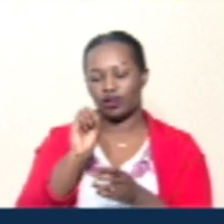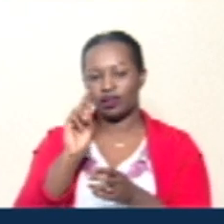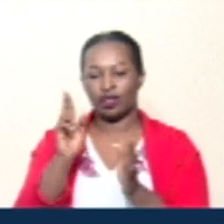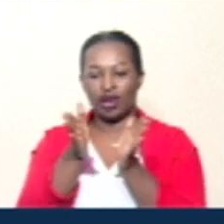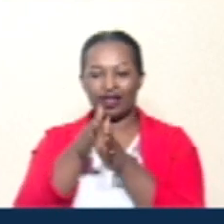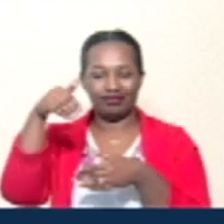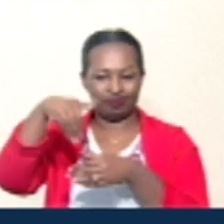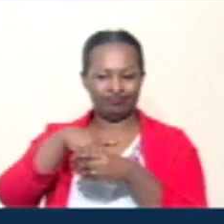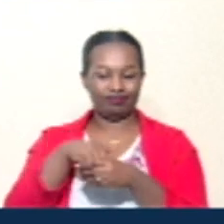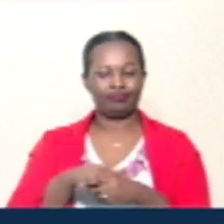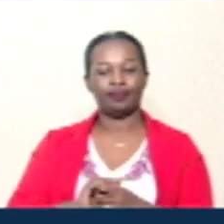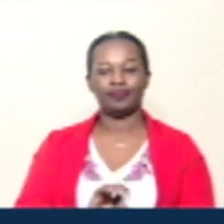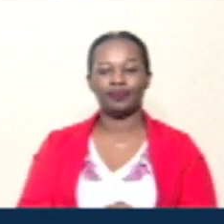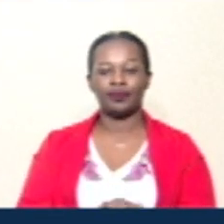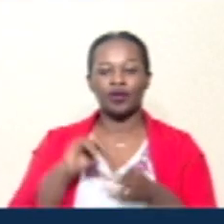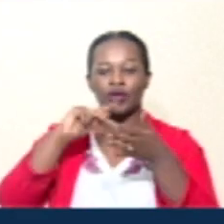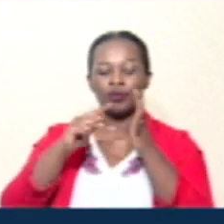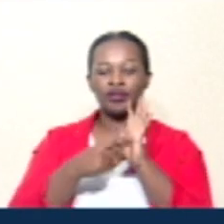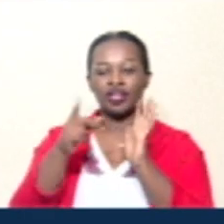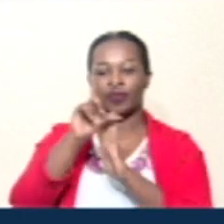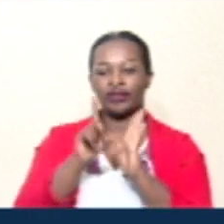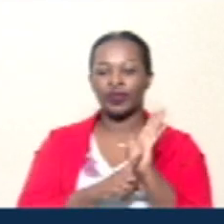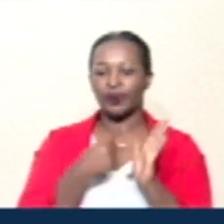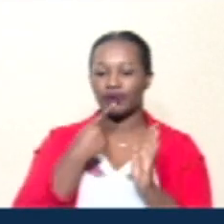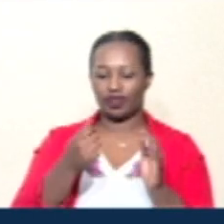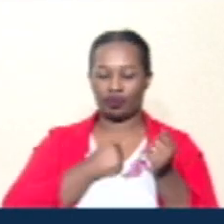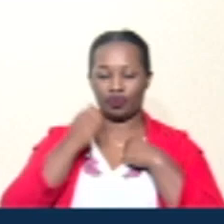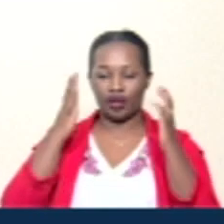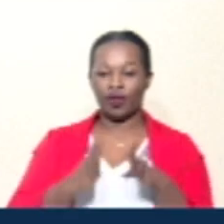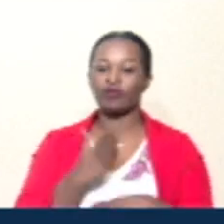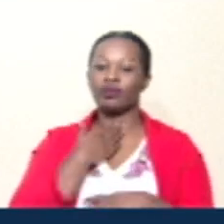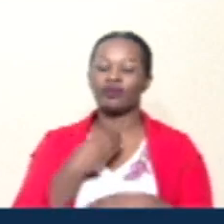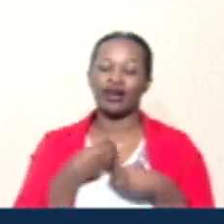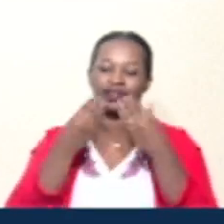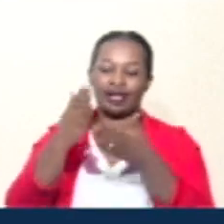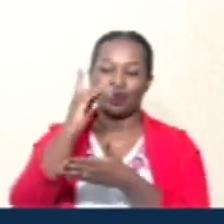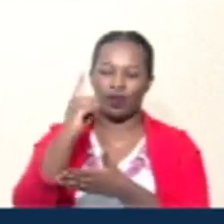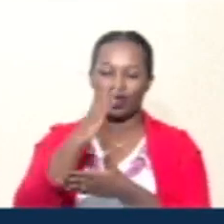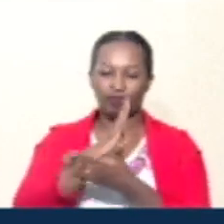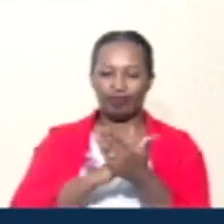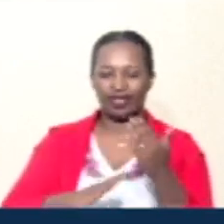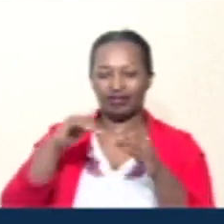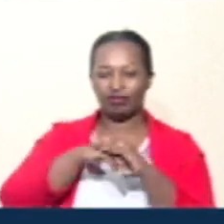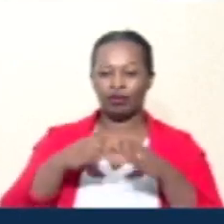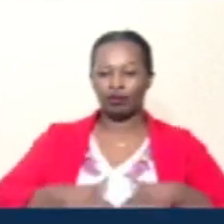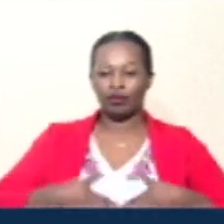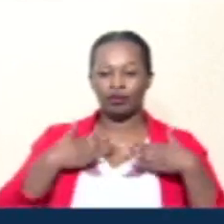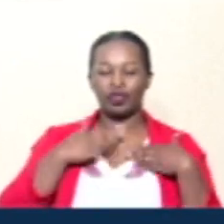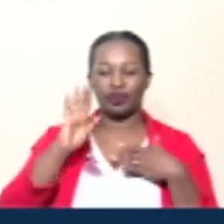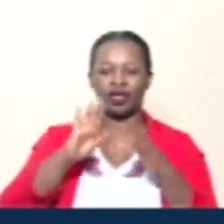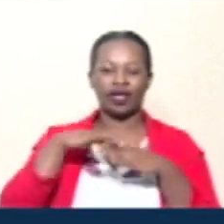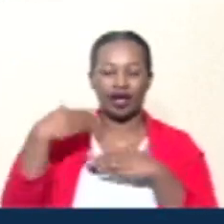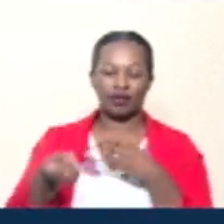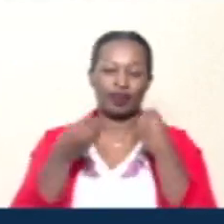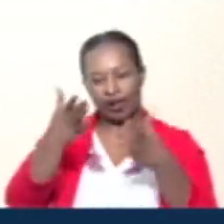atubereye. Uyu mushinga w'itegeko uteganya ko umunyarwanda ubyifuza azajya atanga kimwe mu bice bigize umubiri we ku buntu kugira ngo